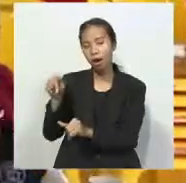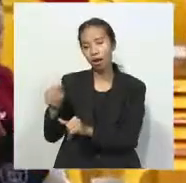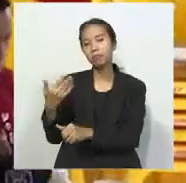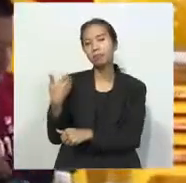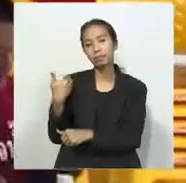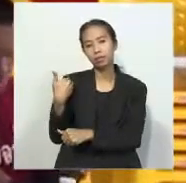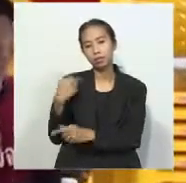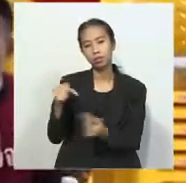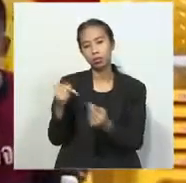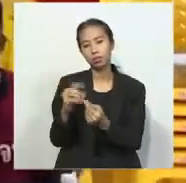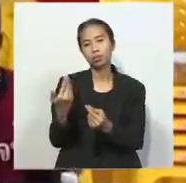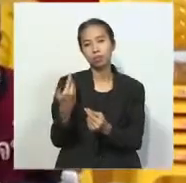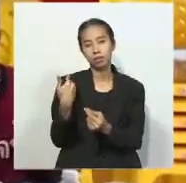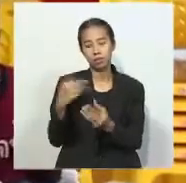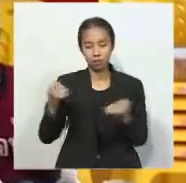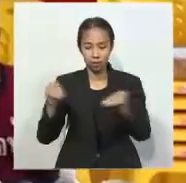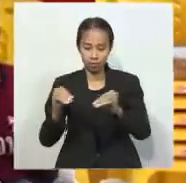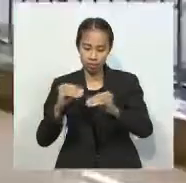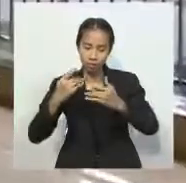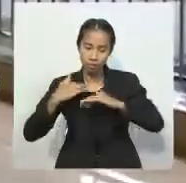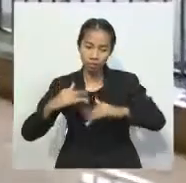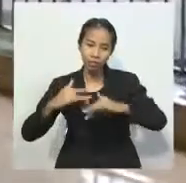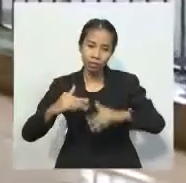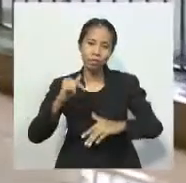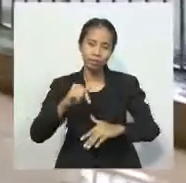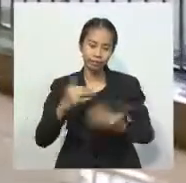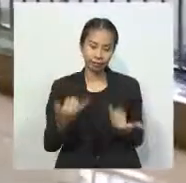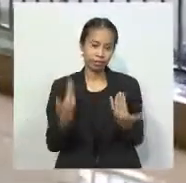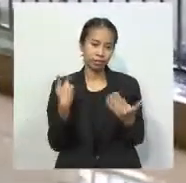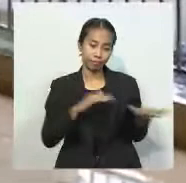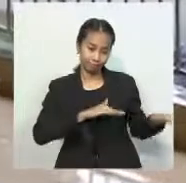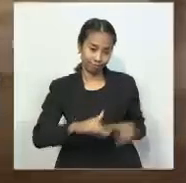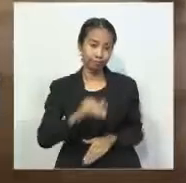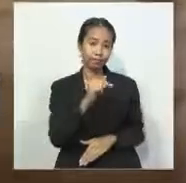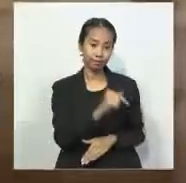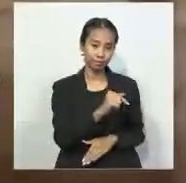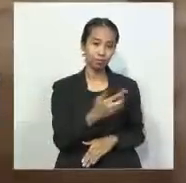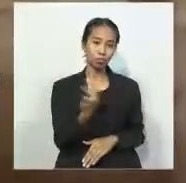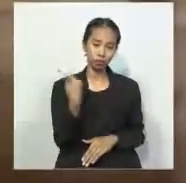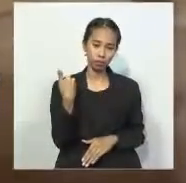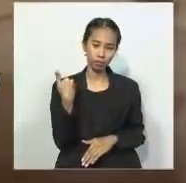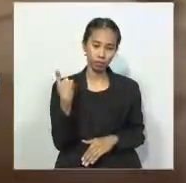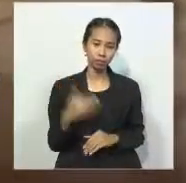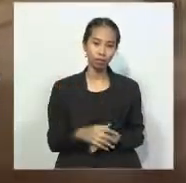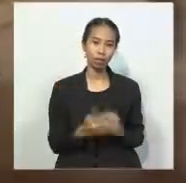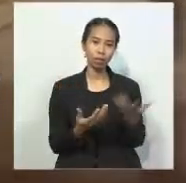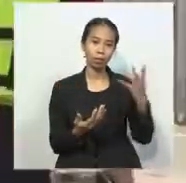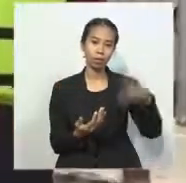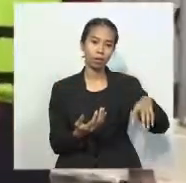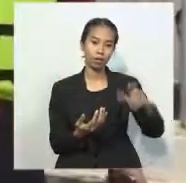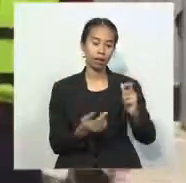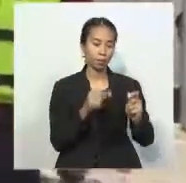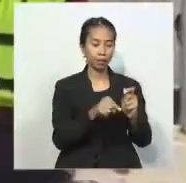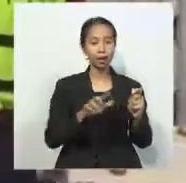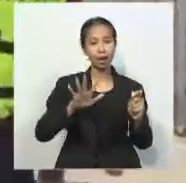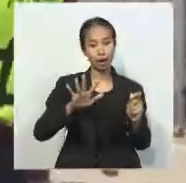าะสมุยนะครับสำหรับจุดเสี่ยงภัยบริเวณชายหาดต่างๆนะครับโดยมีการเตรียมศูนย์เอาไว้นะครับของเทศบาลนครเกาะสมุยนะครับแบ่งเป็น5เขตใน